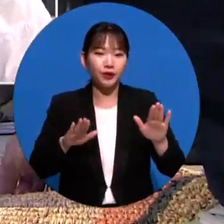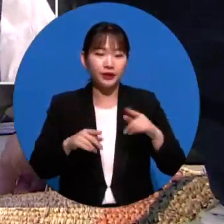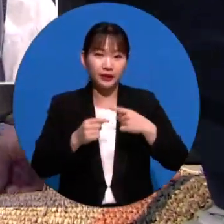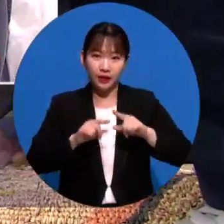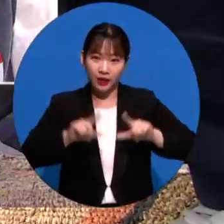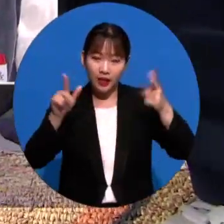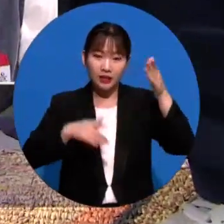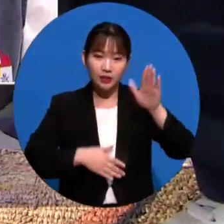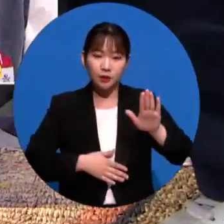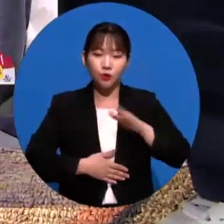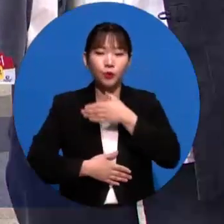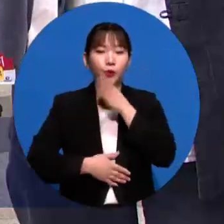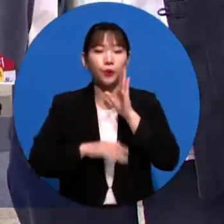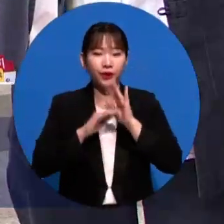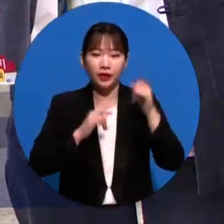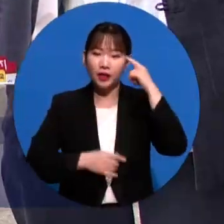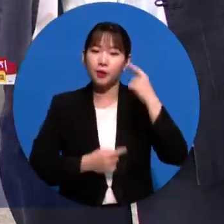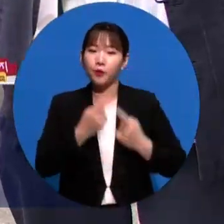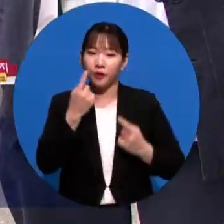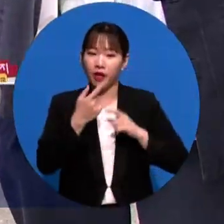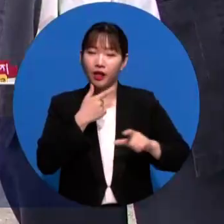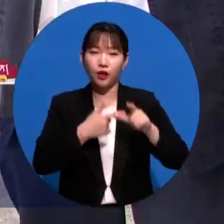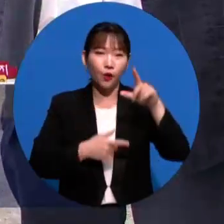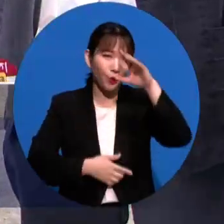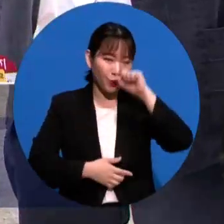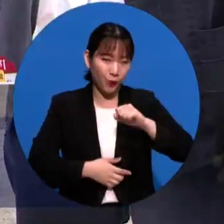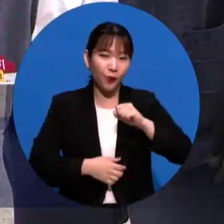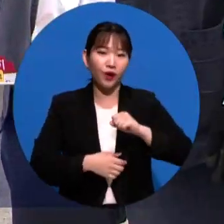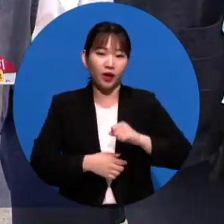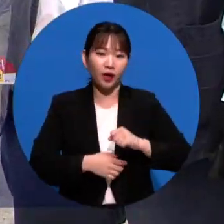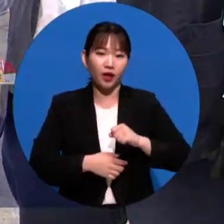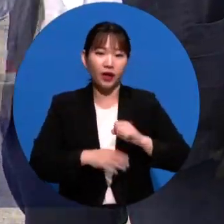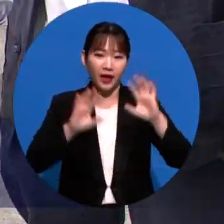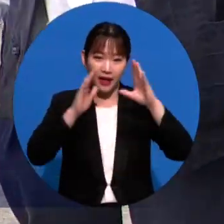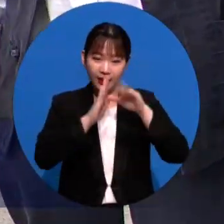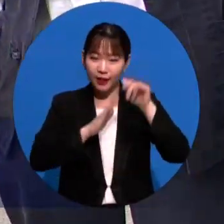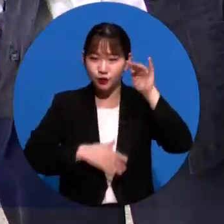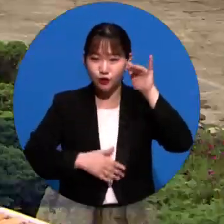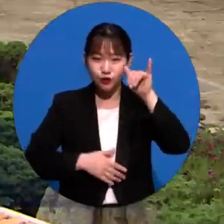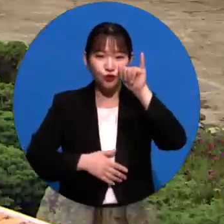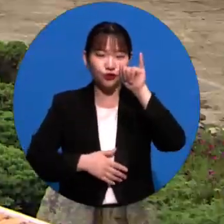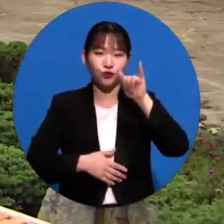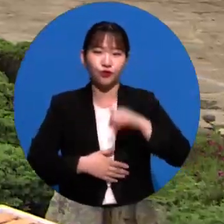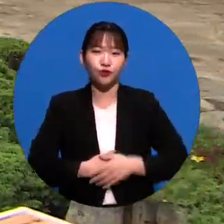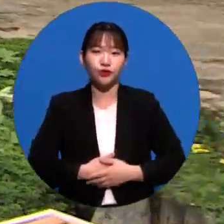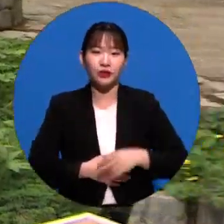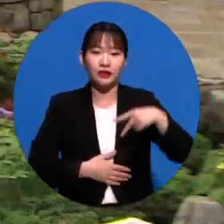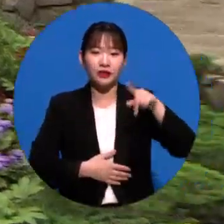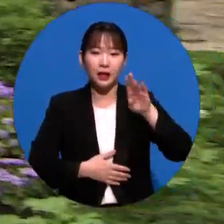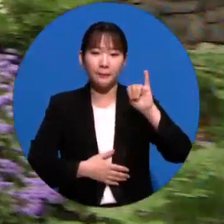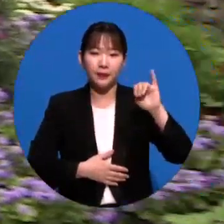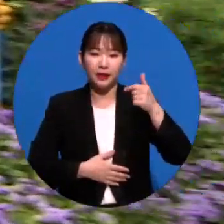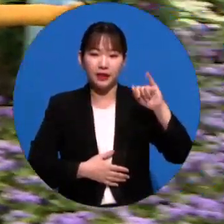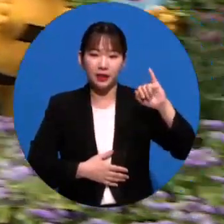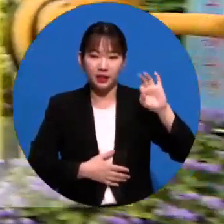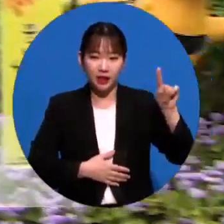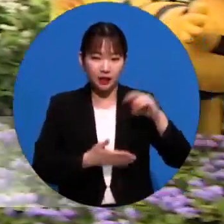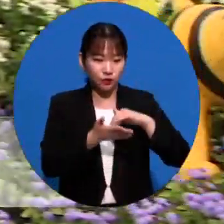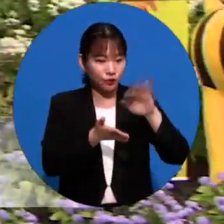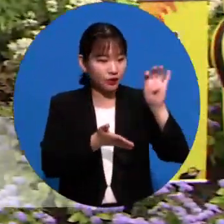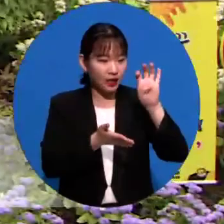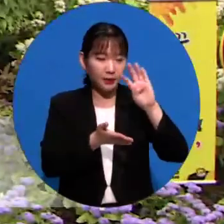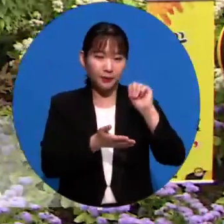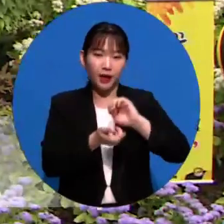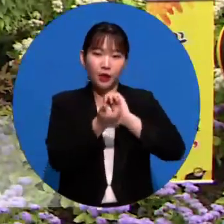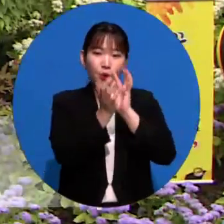하지만 우리 어르신들이 생각했던 것보다 굉장히 좋아하시고 또 어렸을 때 그 추억이 사피니아 등 40만 송이의 꽃이